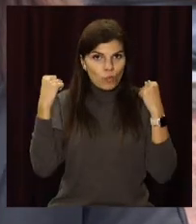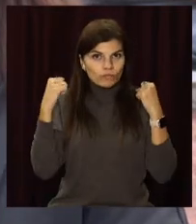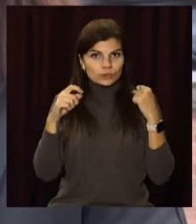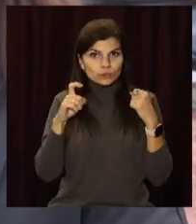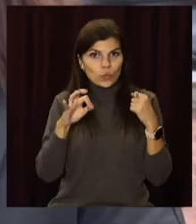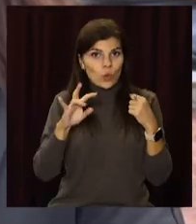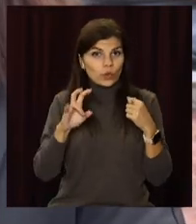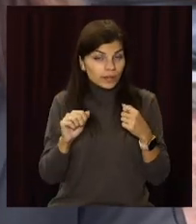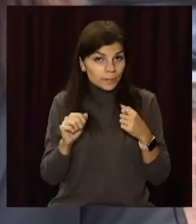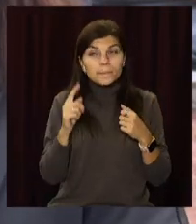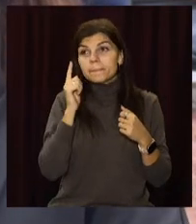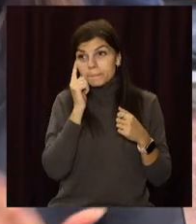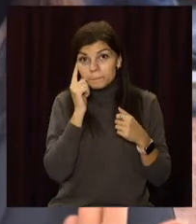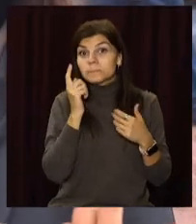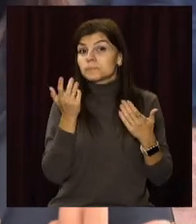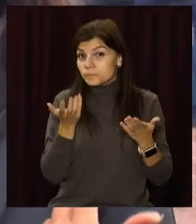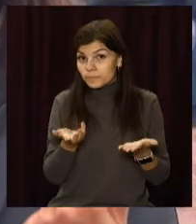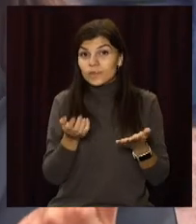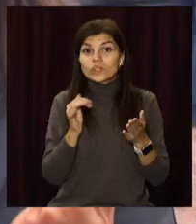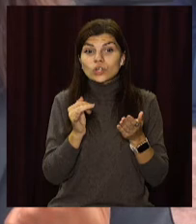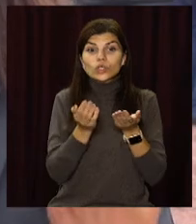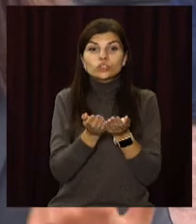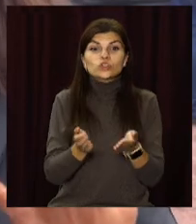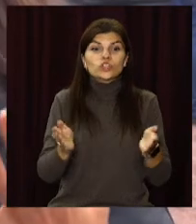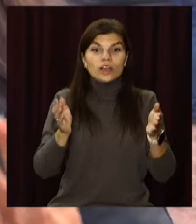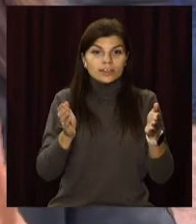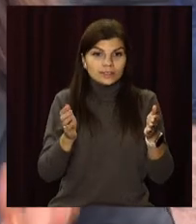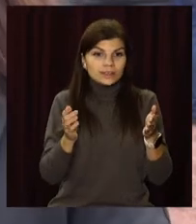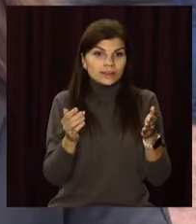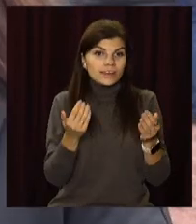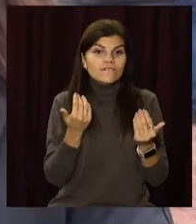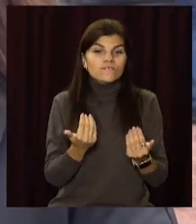зони. І чаша самого